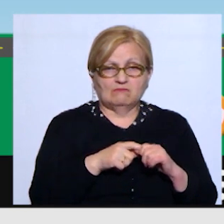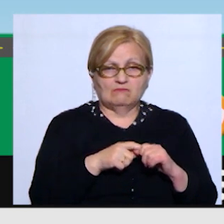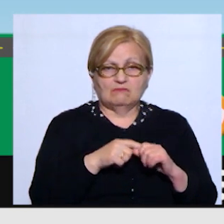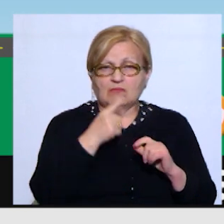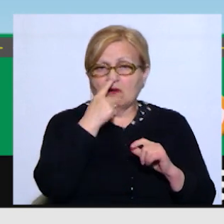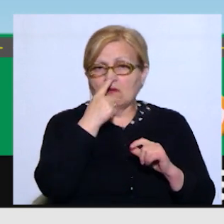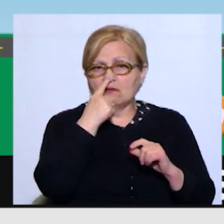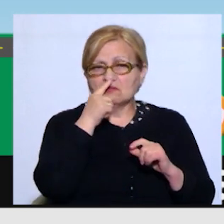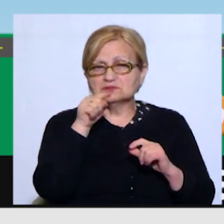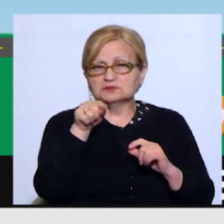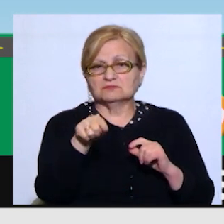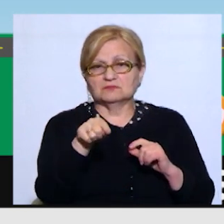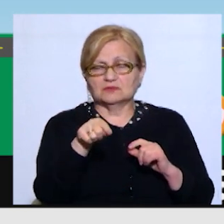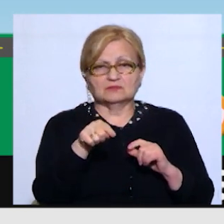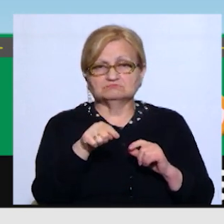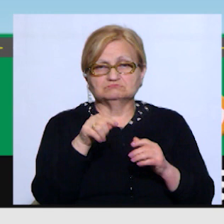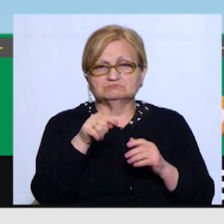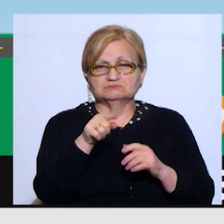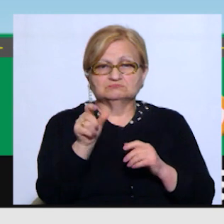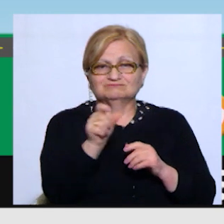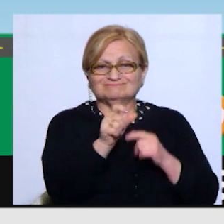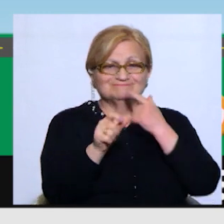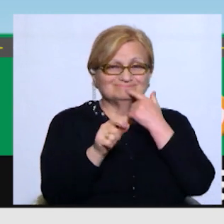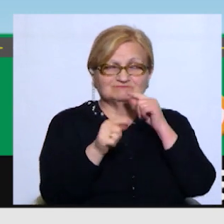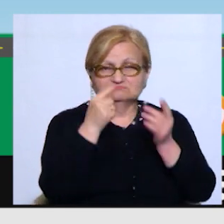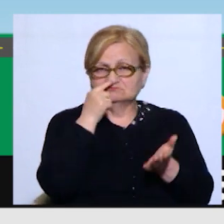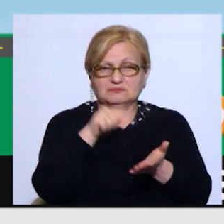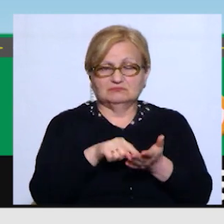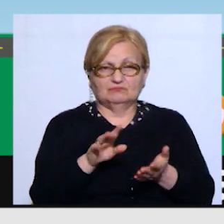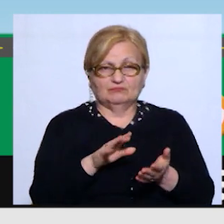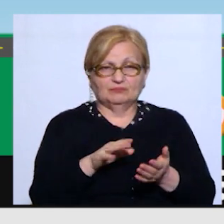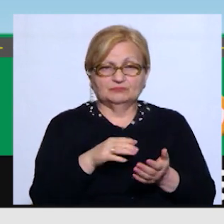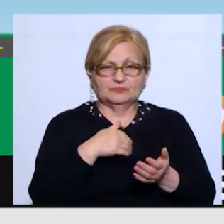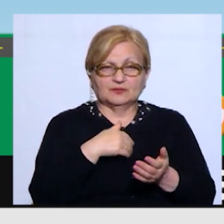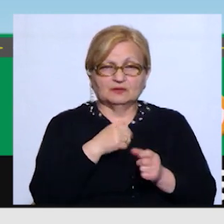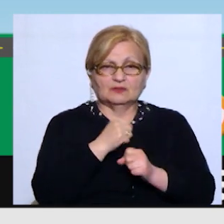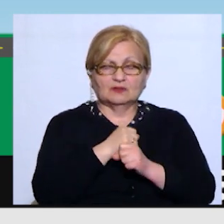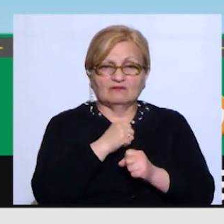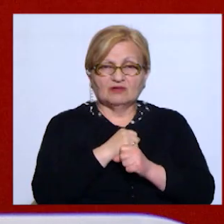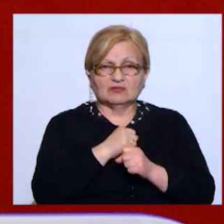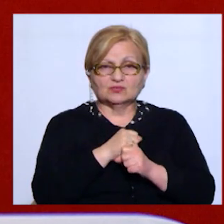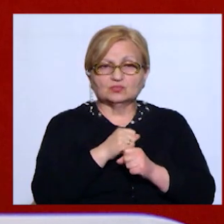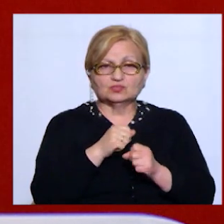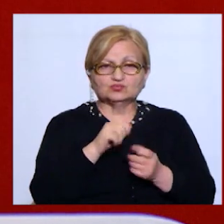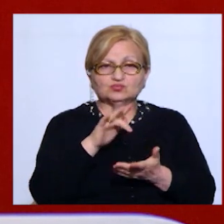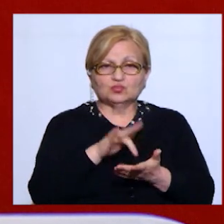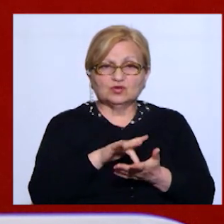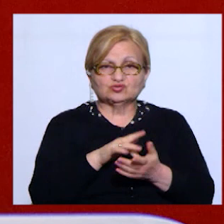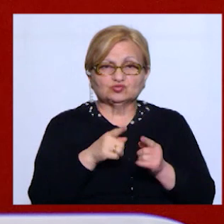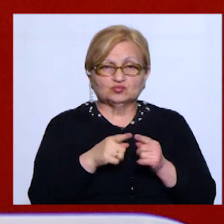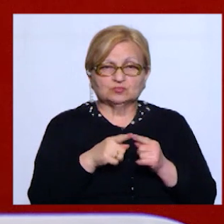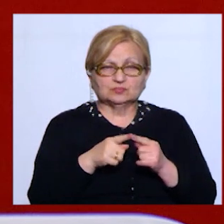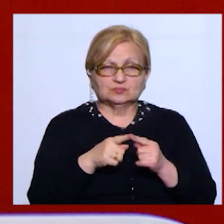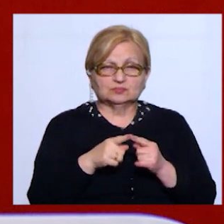ისე ვიქ დაეცა. ნახეთ, ვერ დაეცა იქ. ახლა მოდით აი ესე შუაში გავაკეთოთ რაიმე კუთხე, აი ესე ვთქვათ, აი